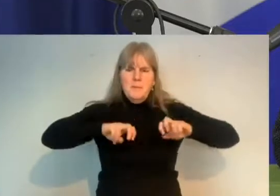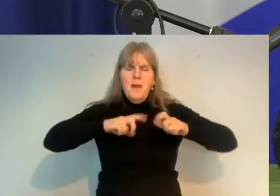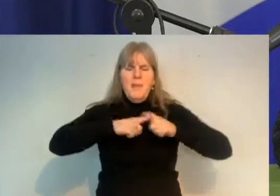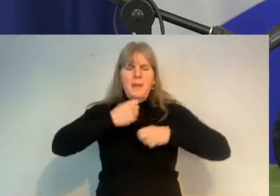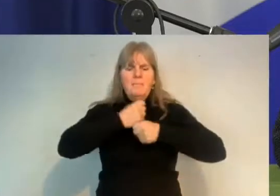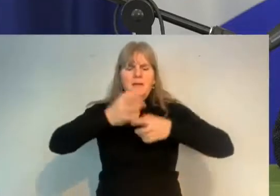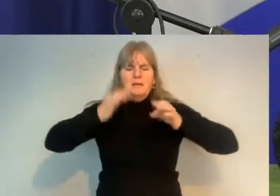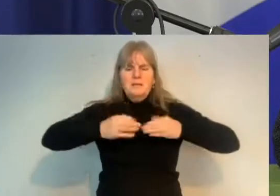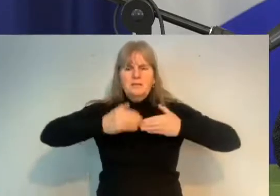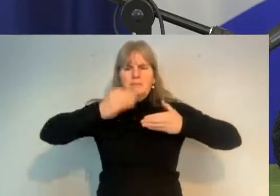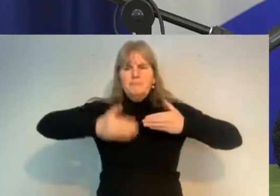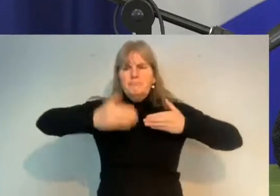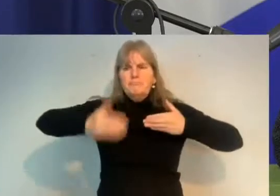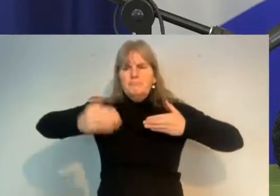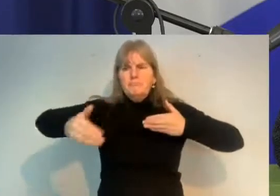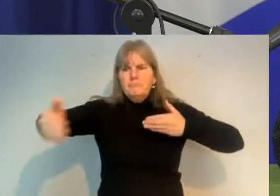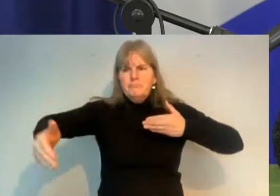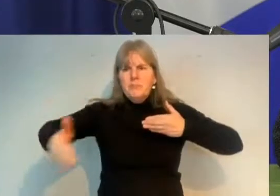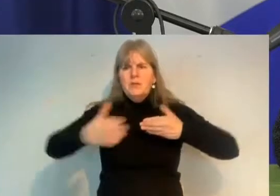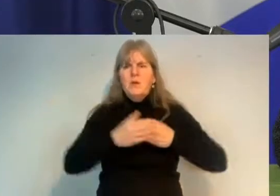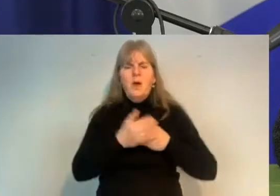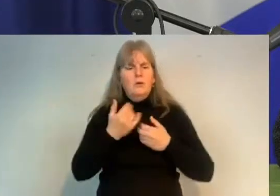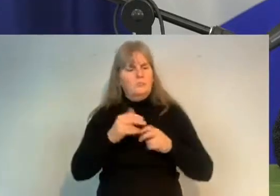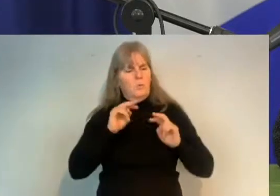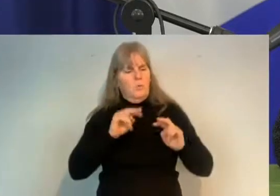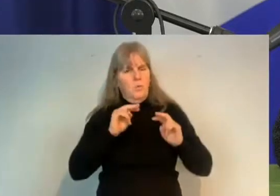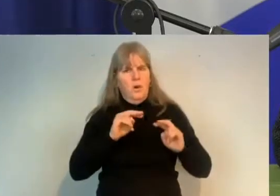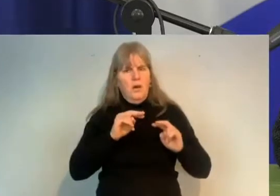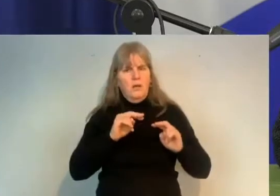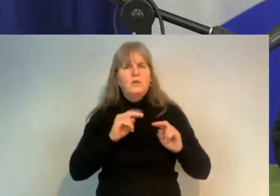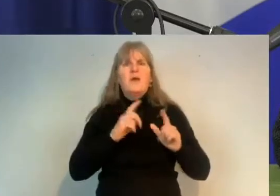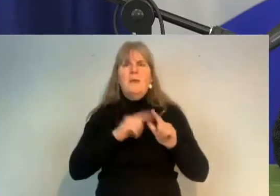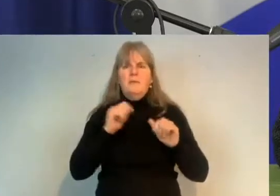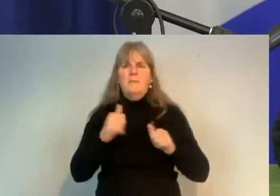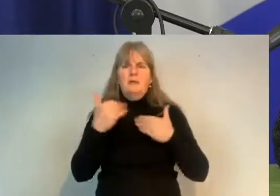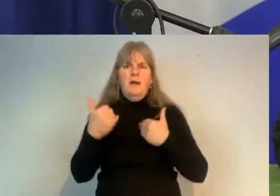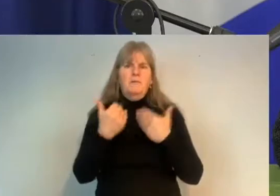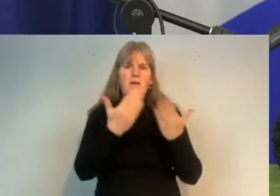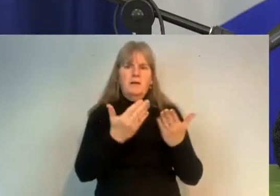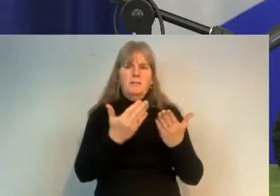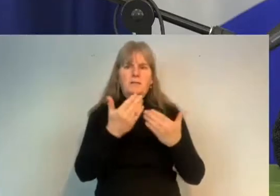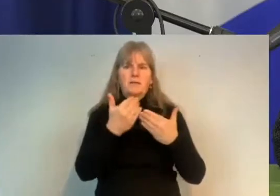so I'll continue to watch this and give my recommendations as they're needed. Thank you.